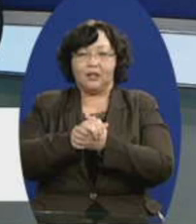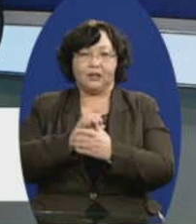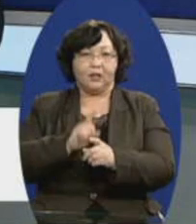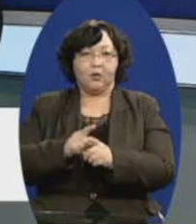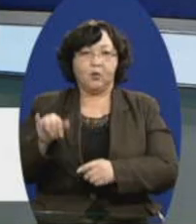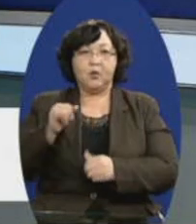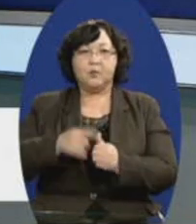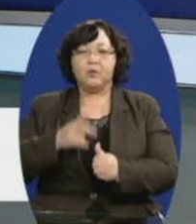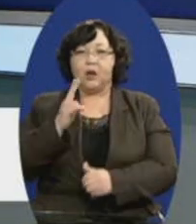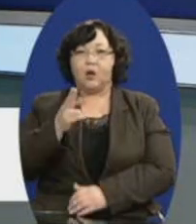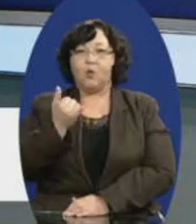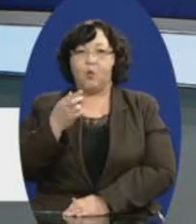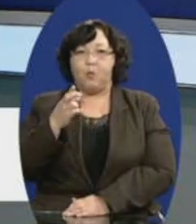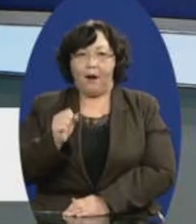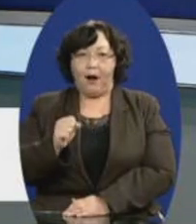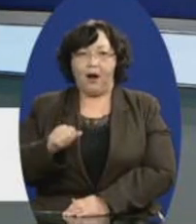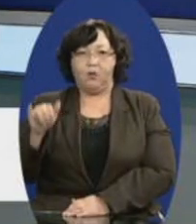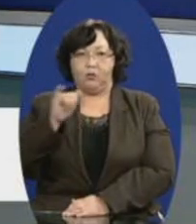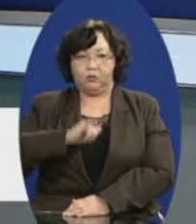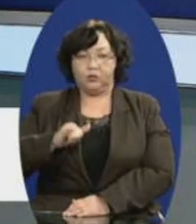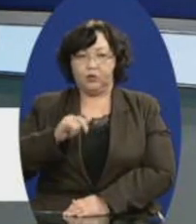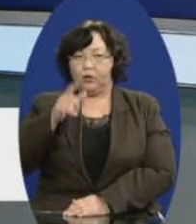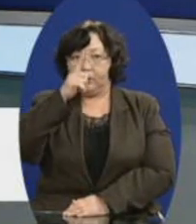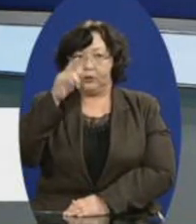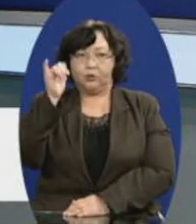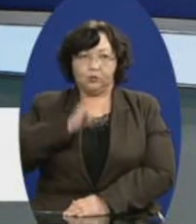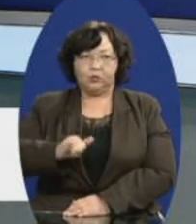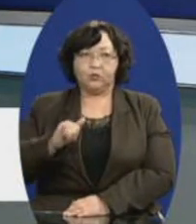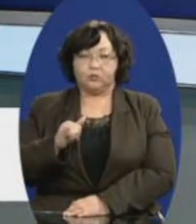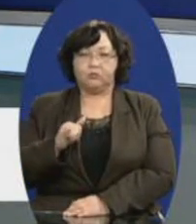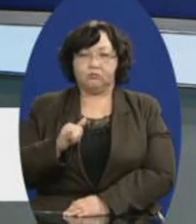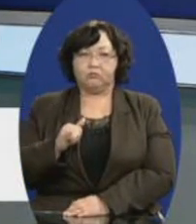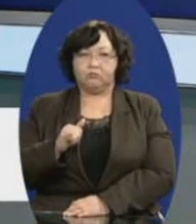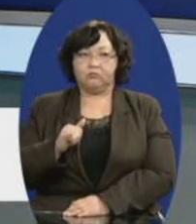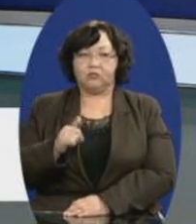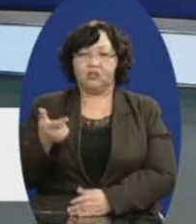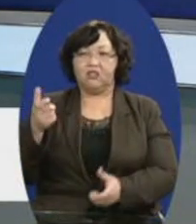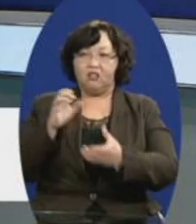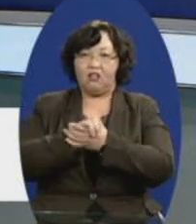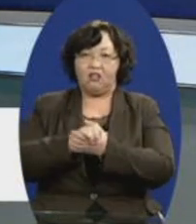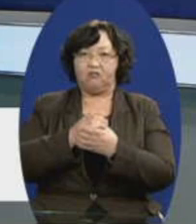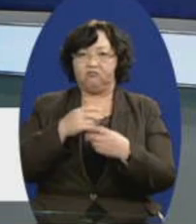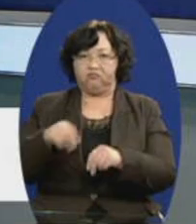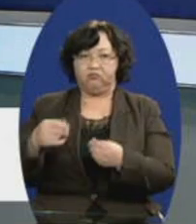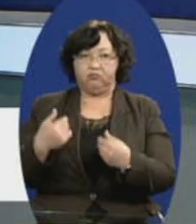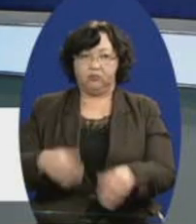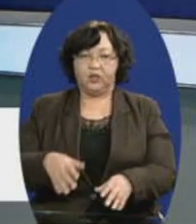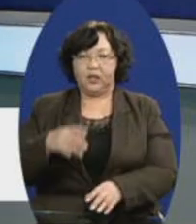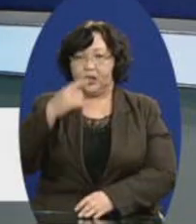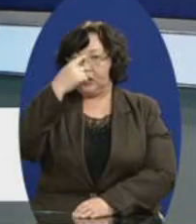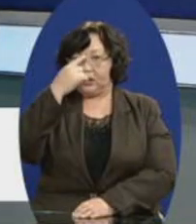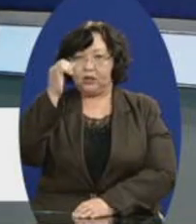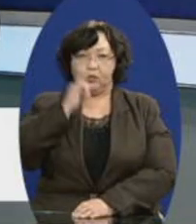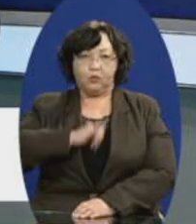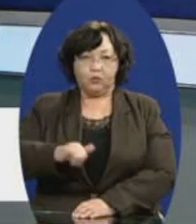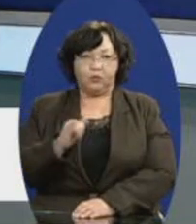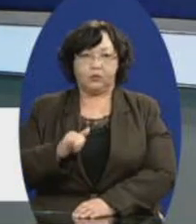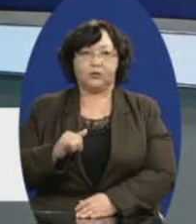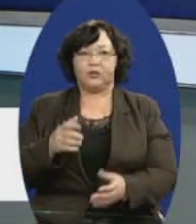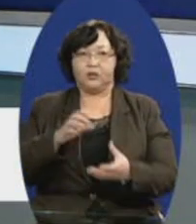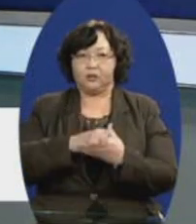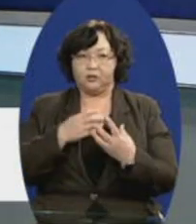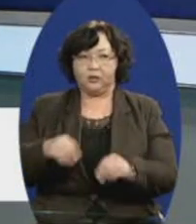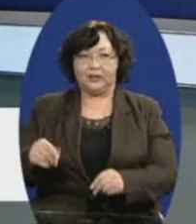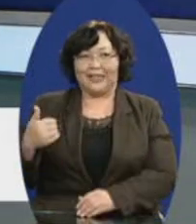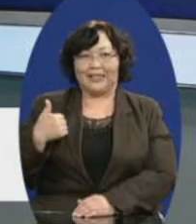бол Куб улс байна. За Оросын холбооны улс хойд хөрштэй бид гэрээтэй байдаг. За Энтег улс. За дараагийн орн бол Канад